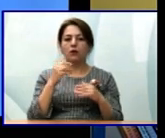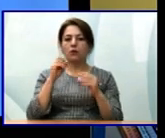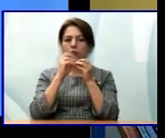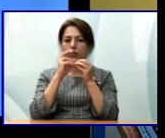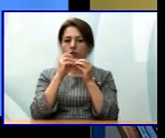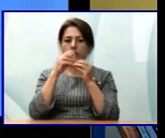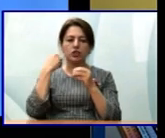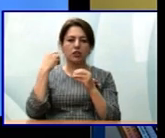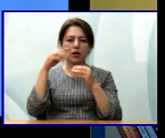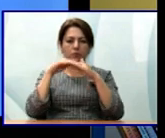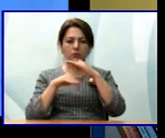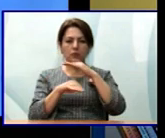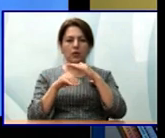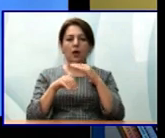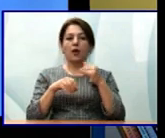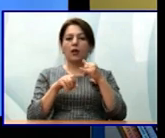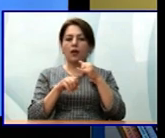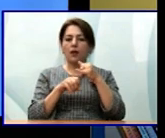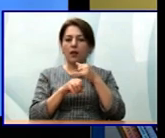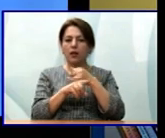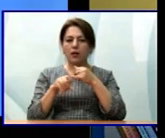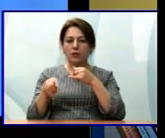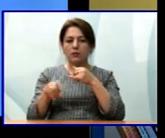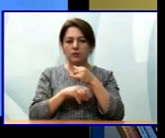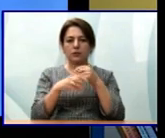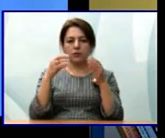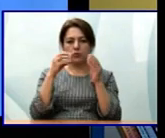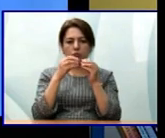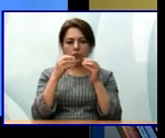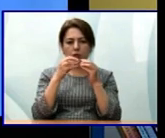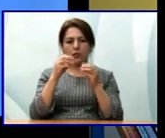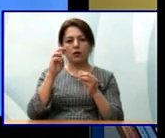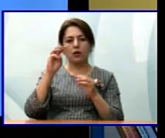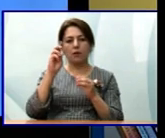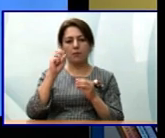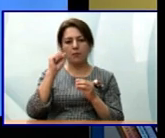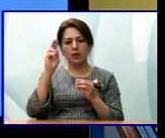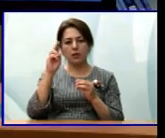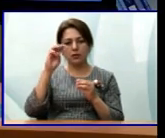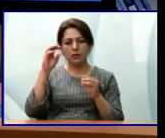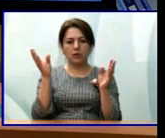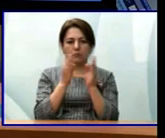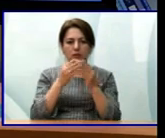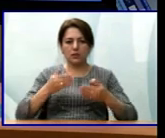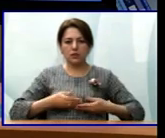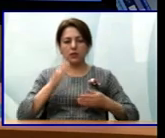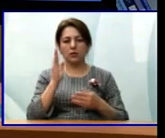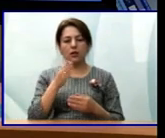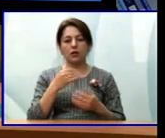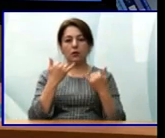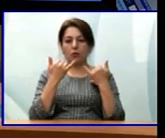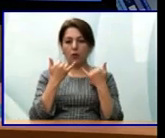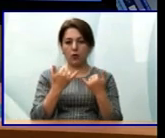raqam ostidagi ildizida tugunak bakteriyalar hamkorlikda yashaydi. Ana